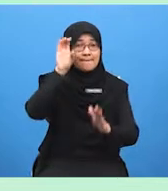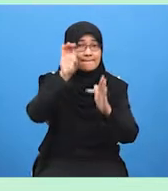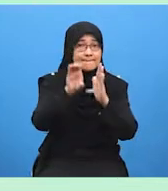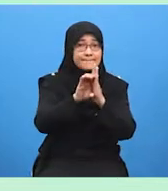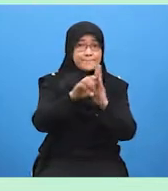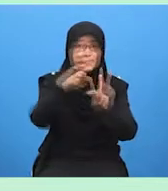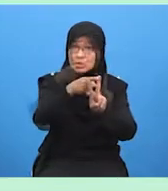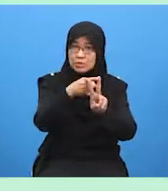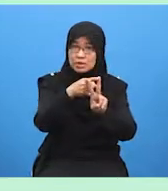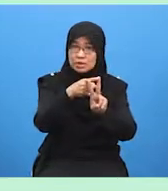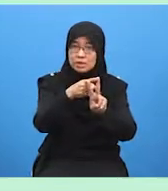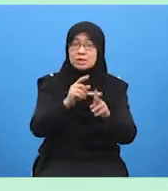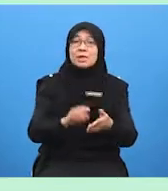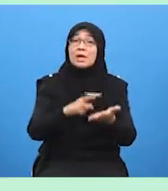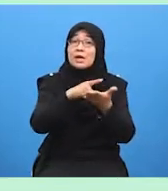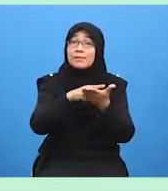Apakah alatan itu?